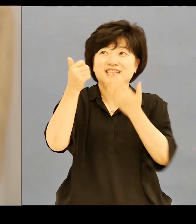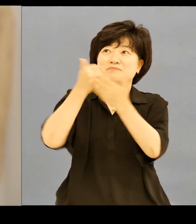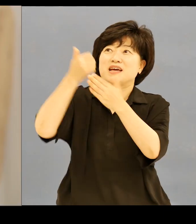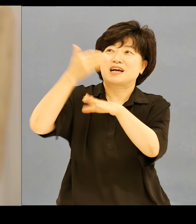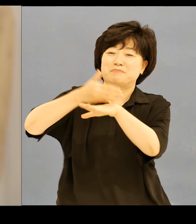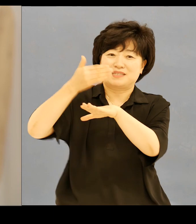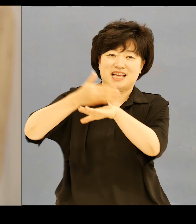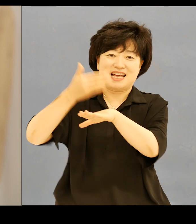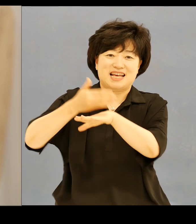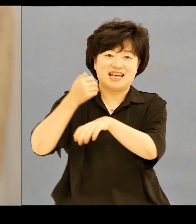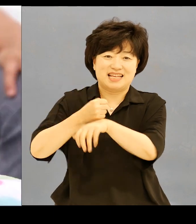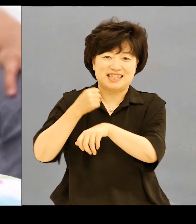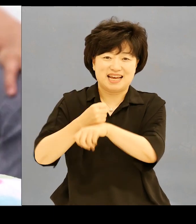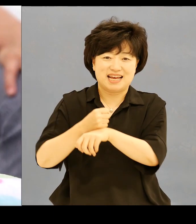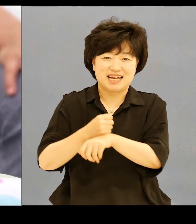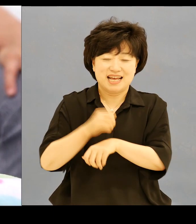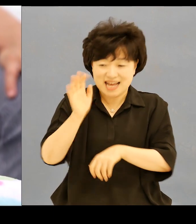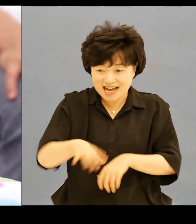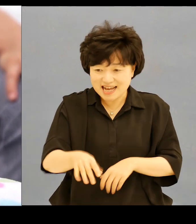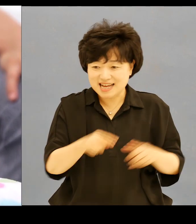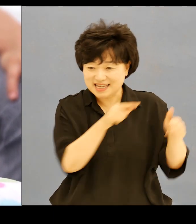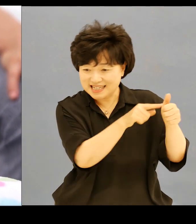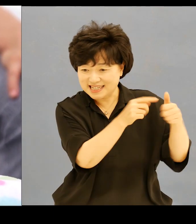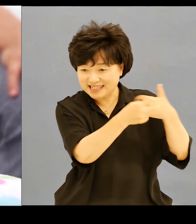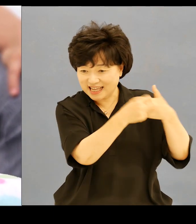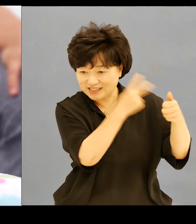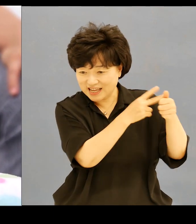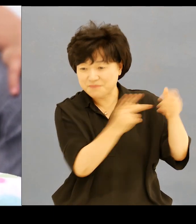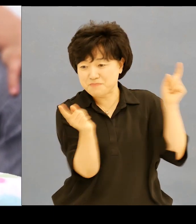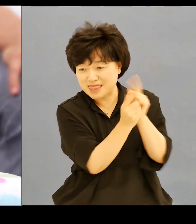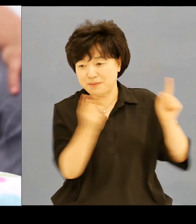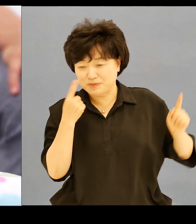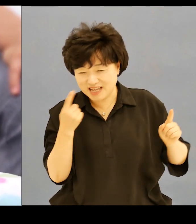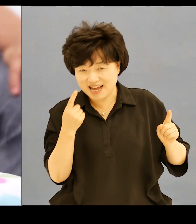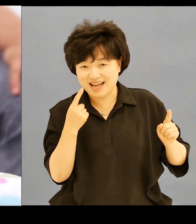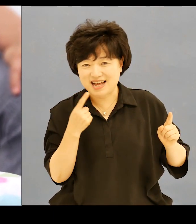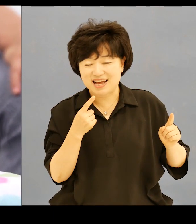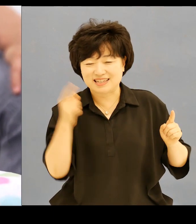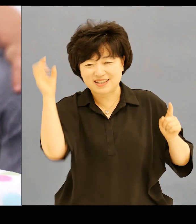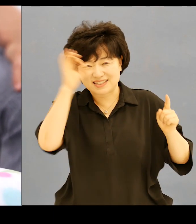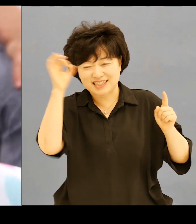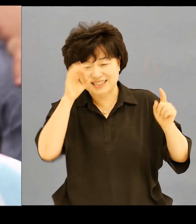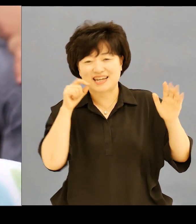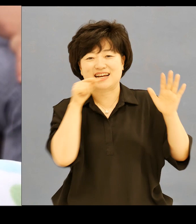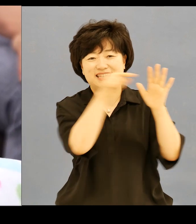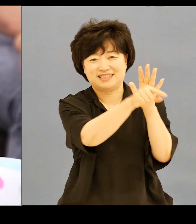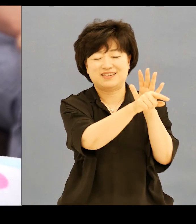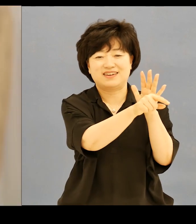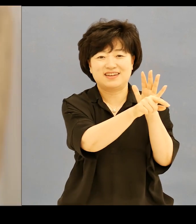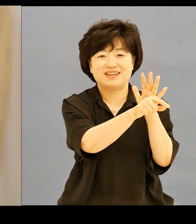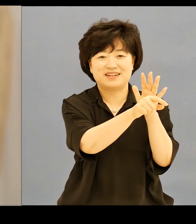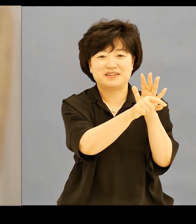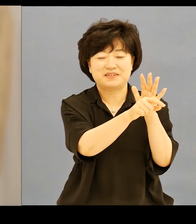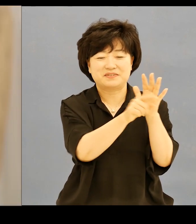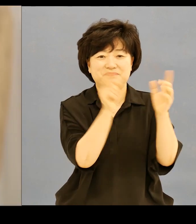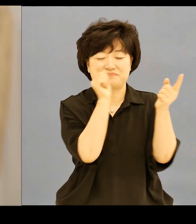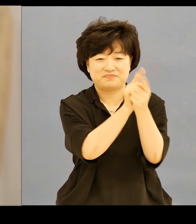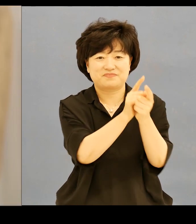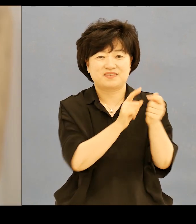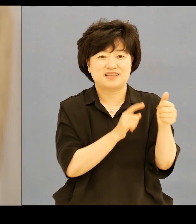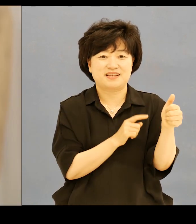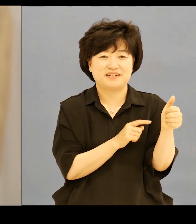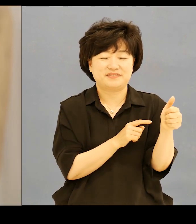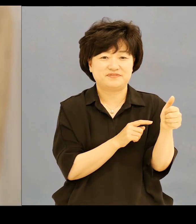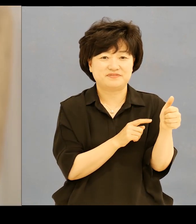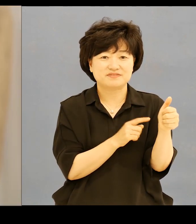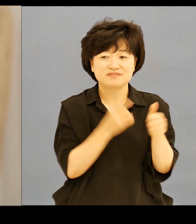한테 감사하다고 하면서 나라 이분한테 가보자. 그래서 그분한테 찾아갔어요. 그 대학병원에요. 그래요? 네, 그때